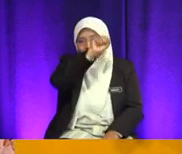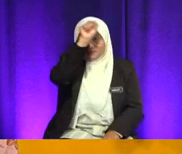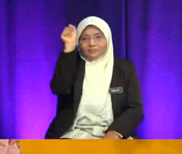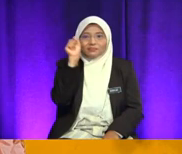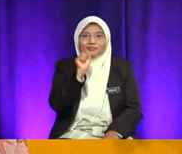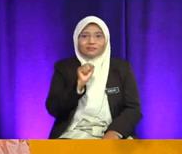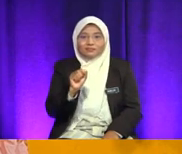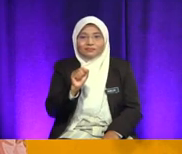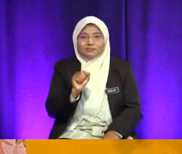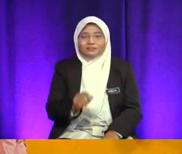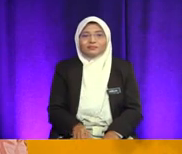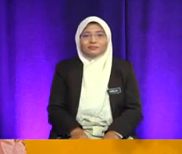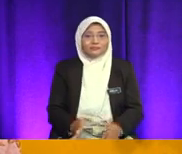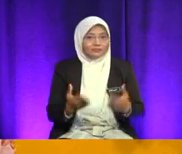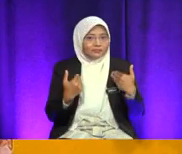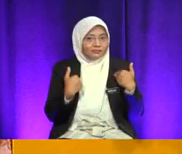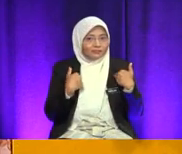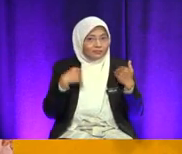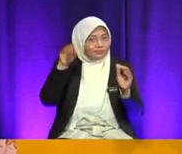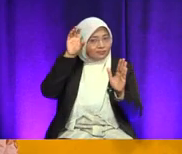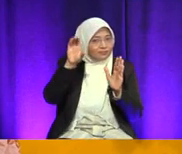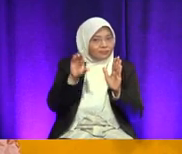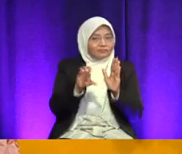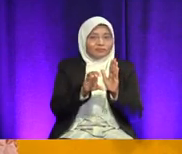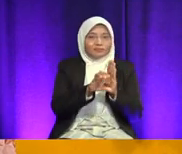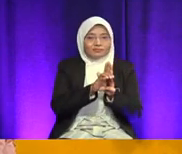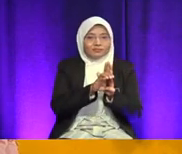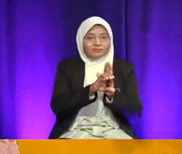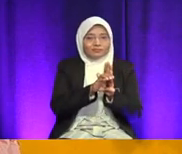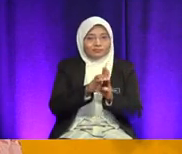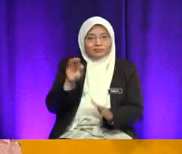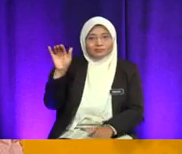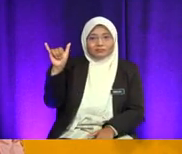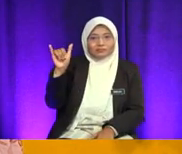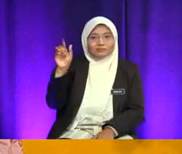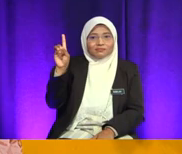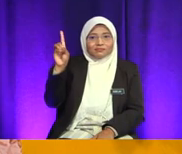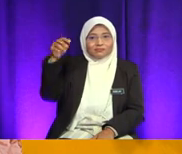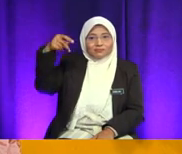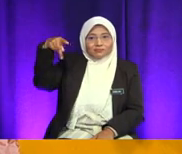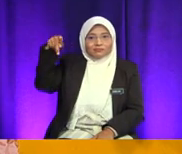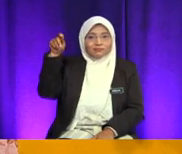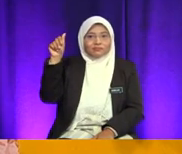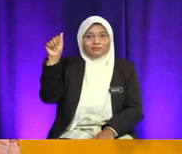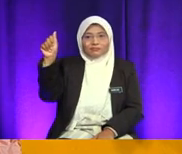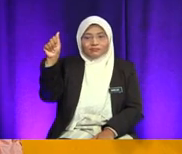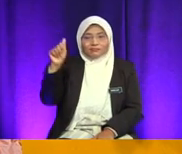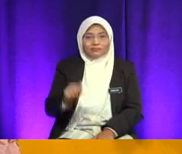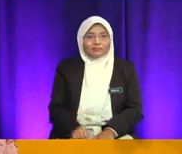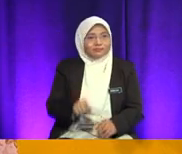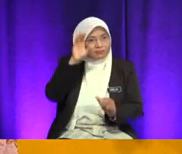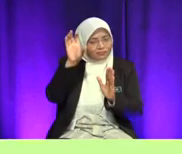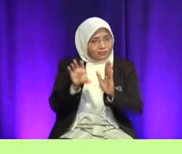gambar gambar yang diperlukan permaisuri ago Gamma1